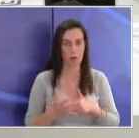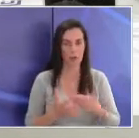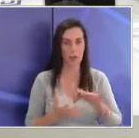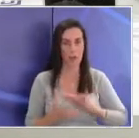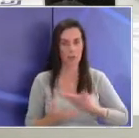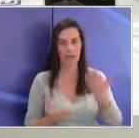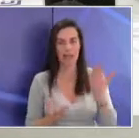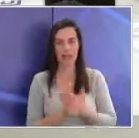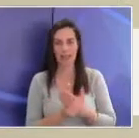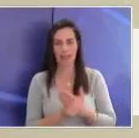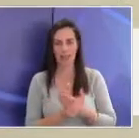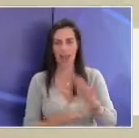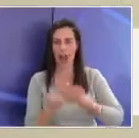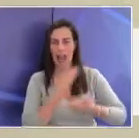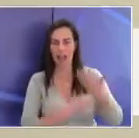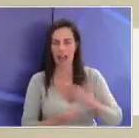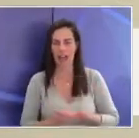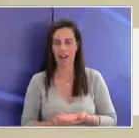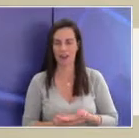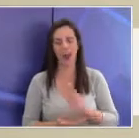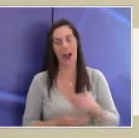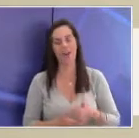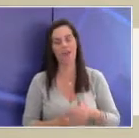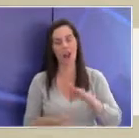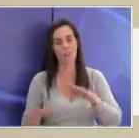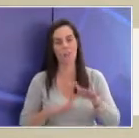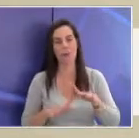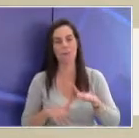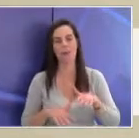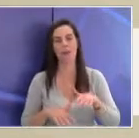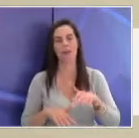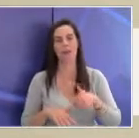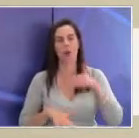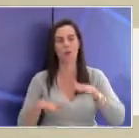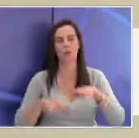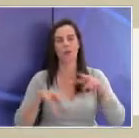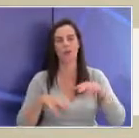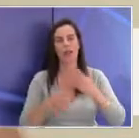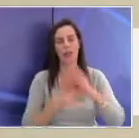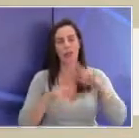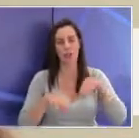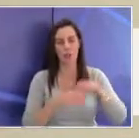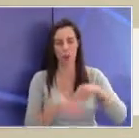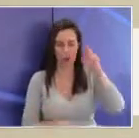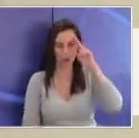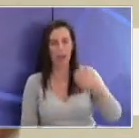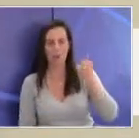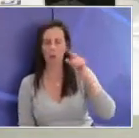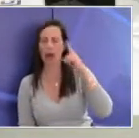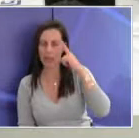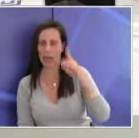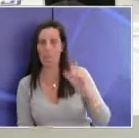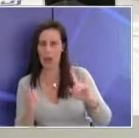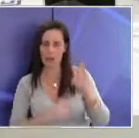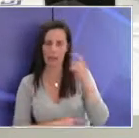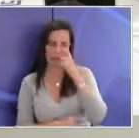התיק של עלייה וקליטה, וראש הממשלה החליט להשאיר זה בתוך המשפחה, משפחת הליכוד. כנראה שאתמול הוא כבר ידע מה